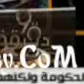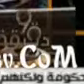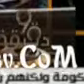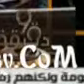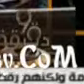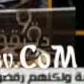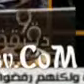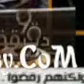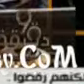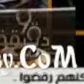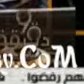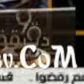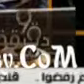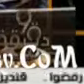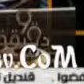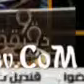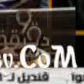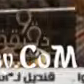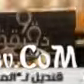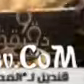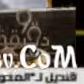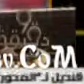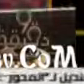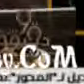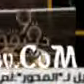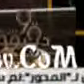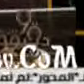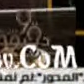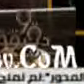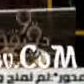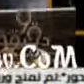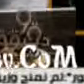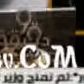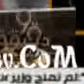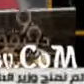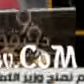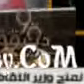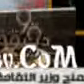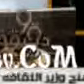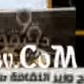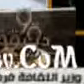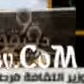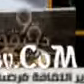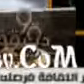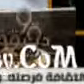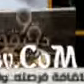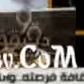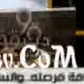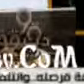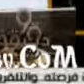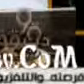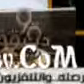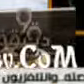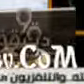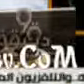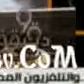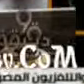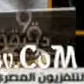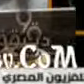تمهيدا لمظاهرات ال 30 من يونيو عشرات المتظاهرين اعلنوا الاعتصام في محيط وزاره